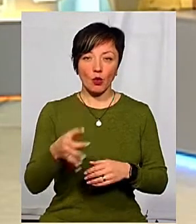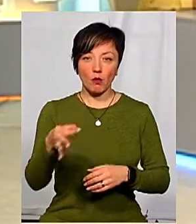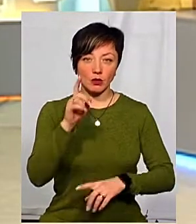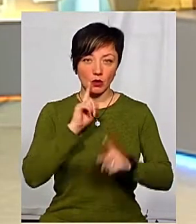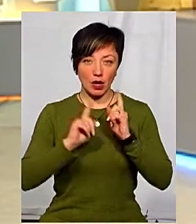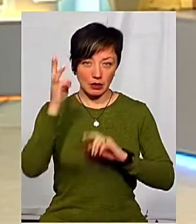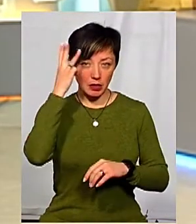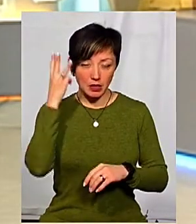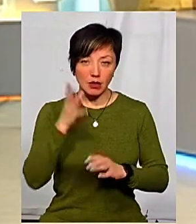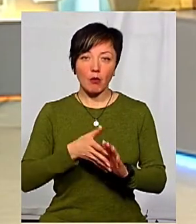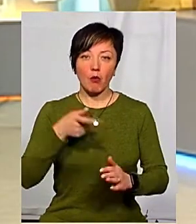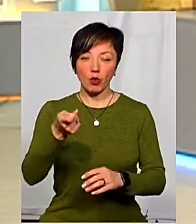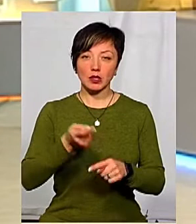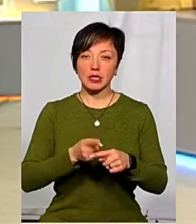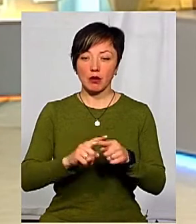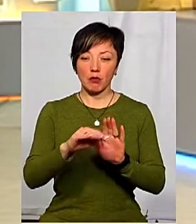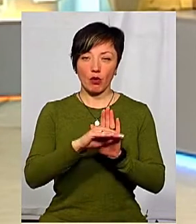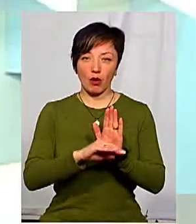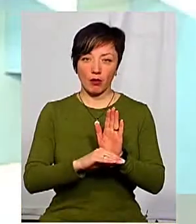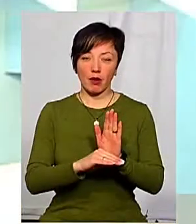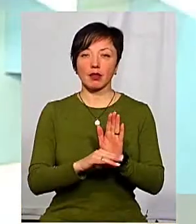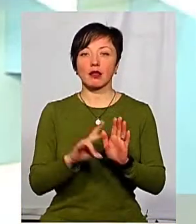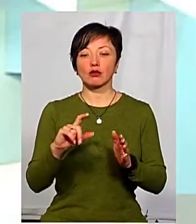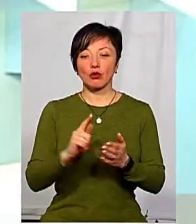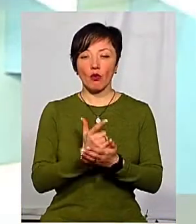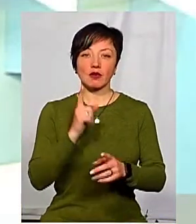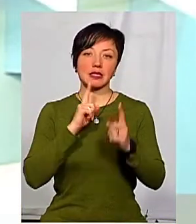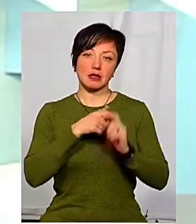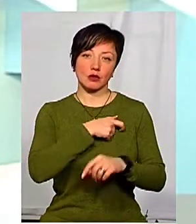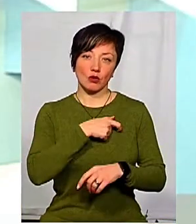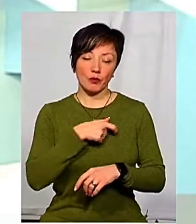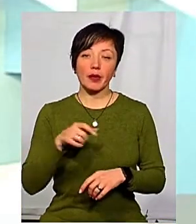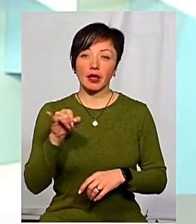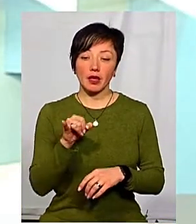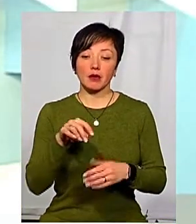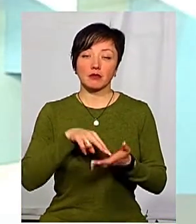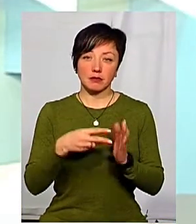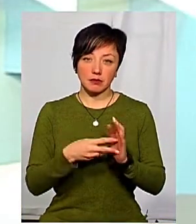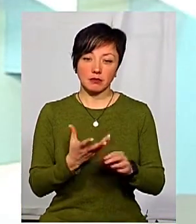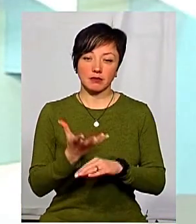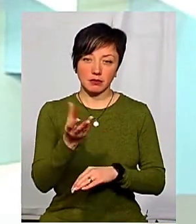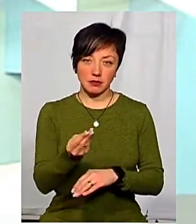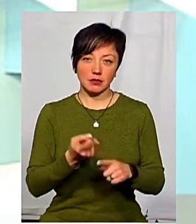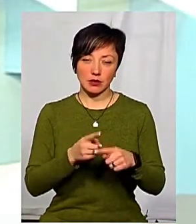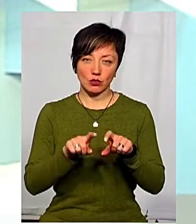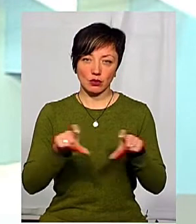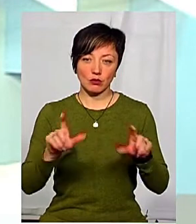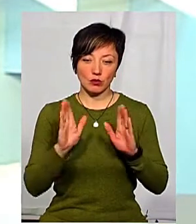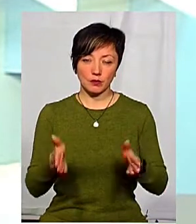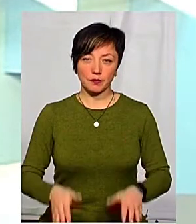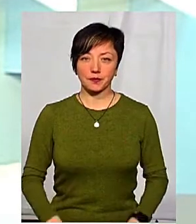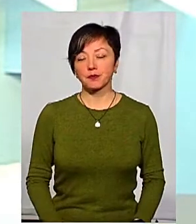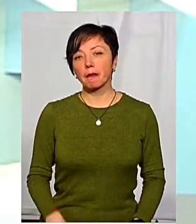ради. Подана ця програма на чергову сесію обласної ради і в ній передбачено фінансування цього